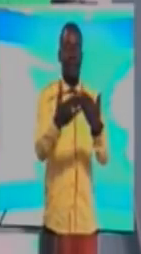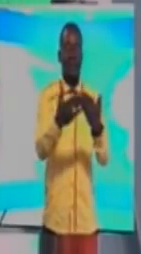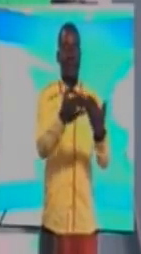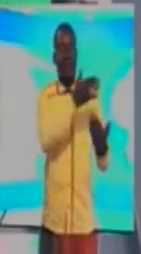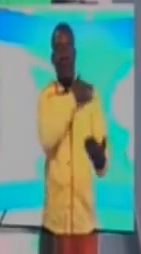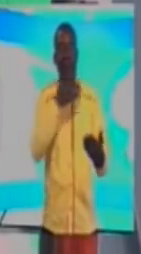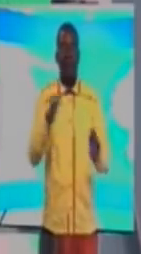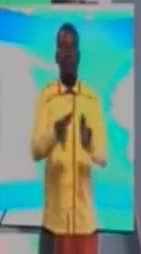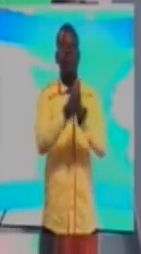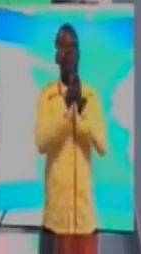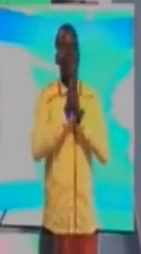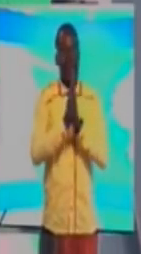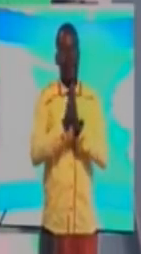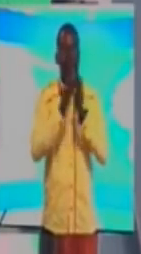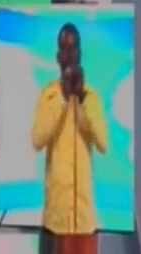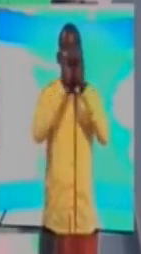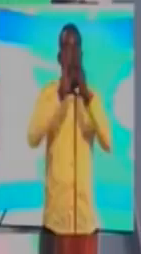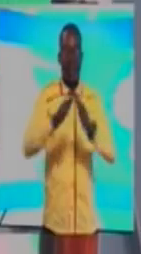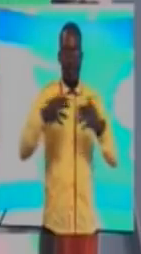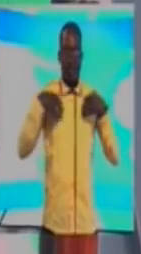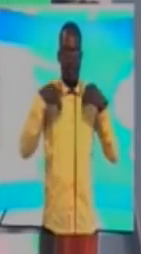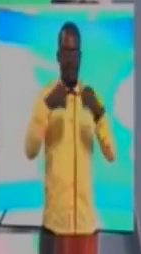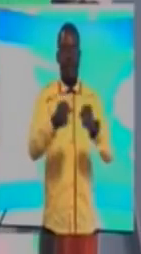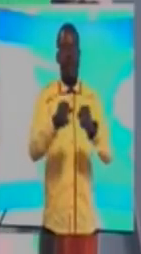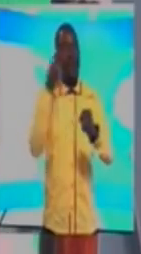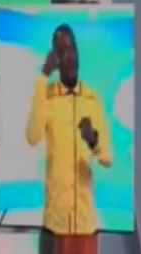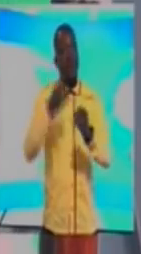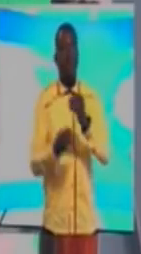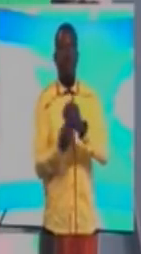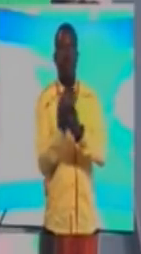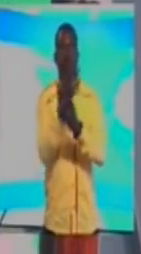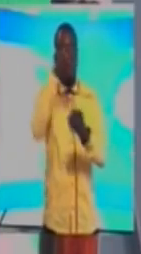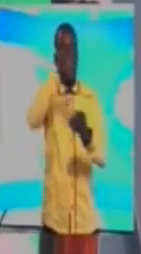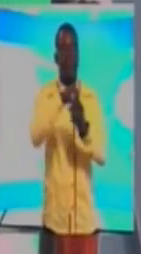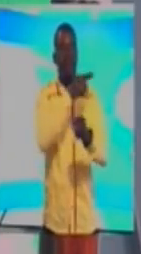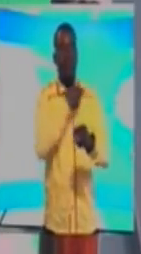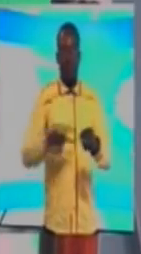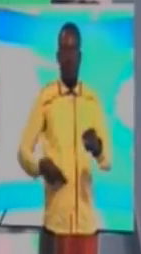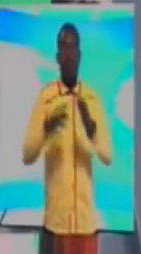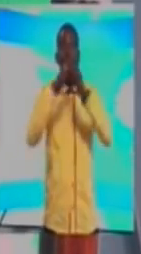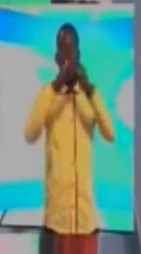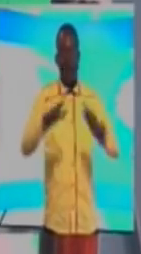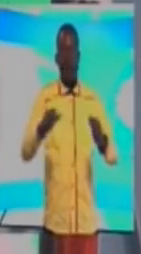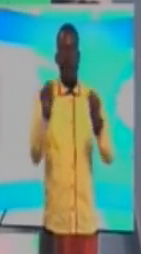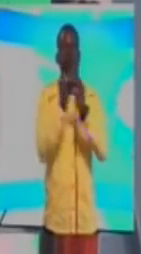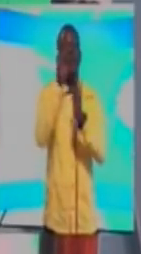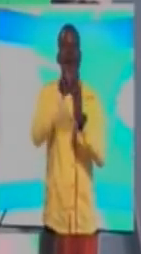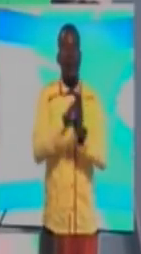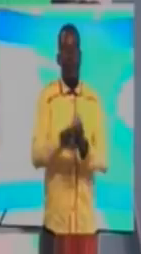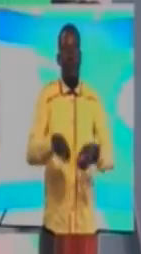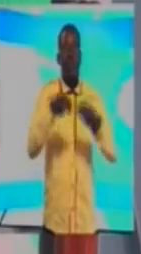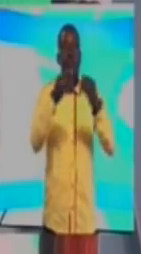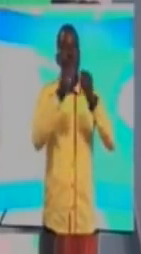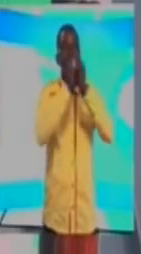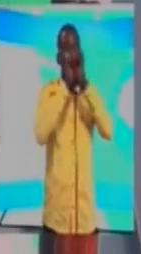leur encore demander la paix, la santé, la prospérité dans le royaume. Nous leur avons également demandé d'accorder la paix à